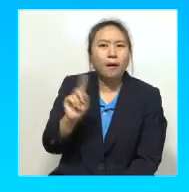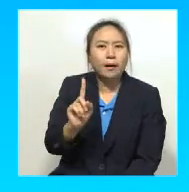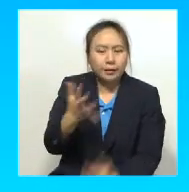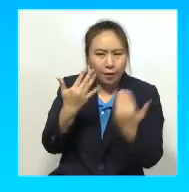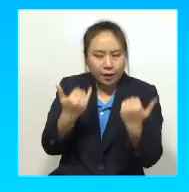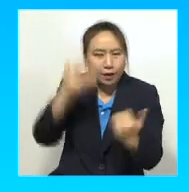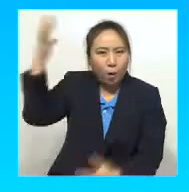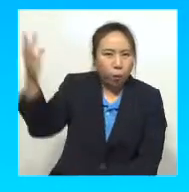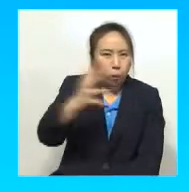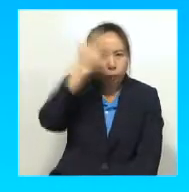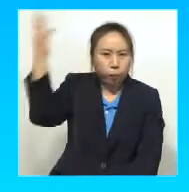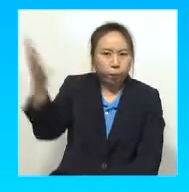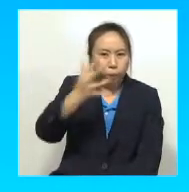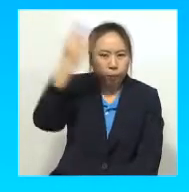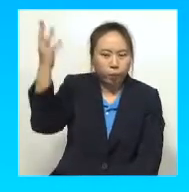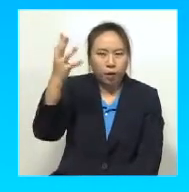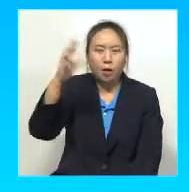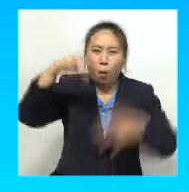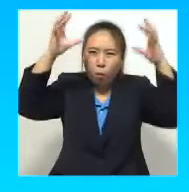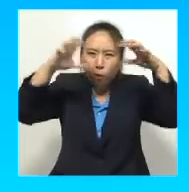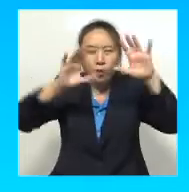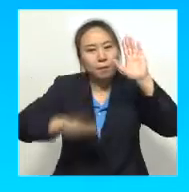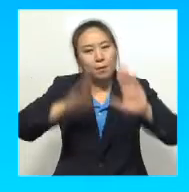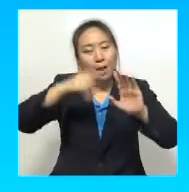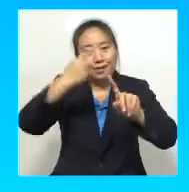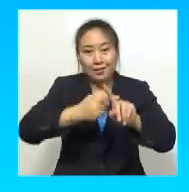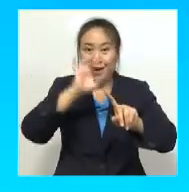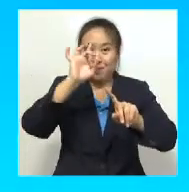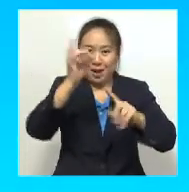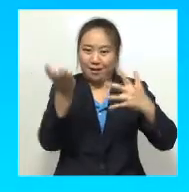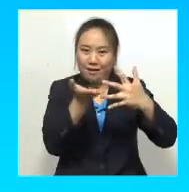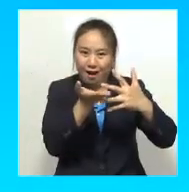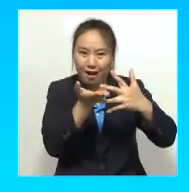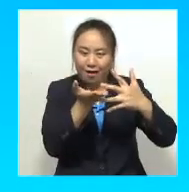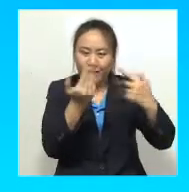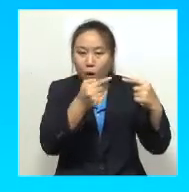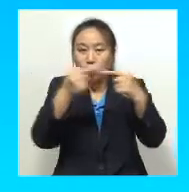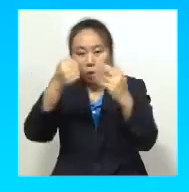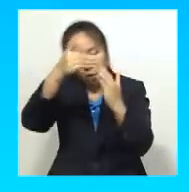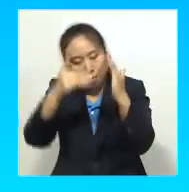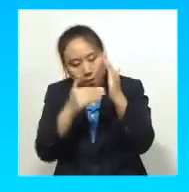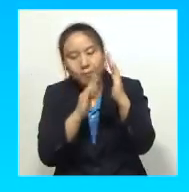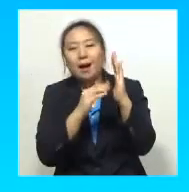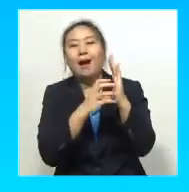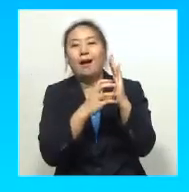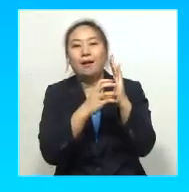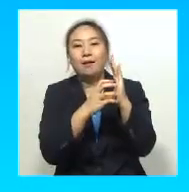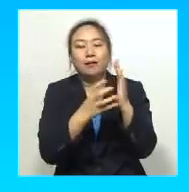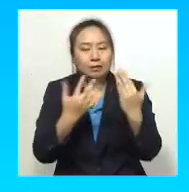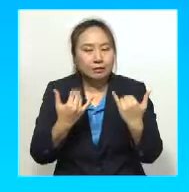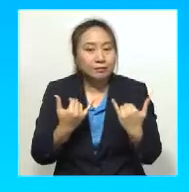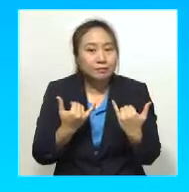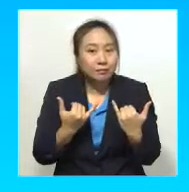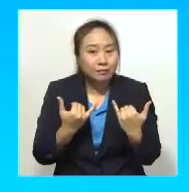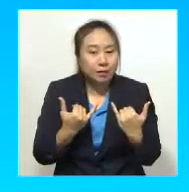มรสุมจะเข้ามามากๆช่วงกลางเดือนสิงหานะครับแล้วก็ต่อมาภาคกลางประเด็นก็คือว่าพื้นที่เหล่านั้นนะ